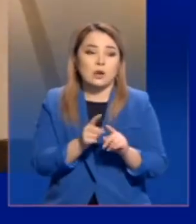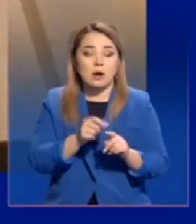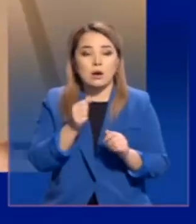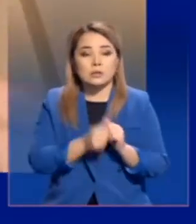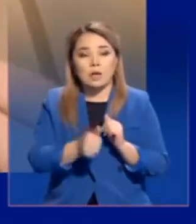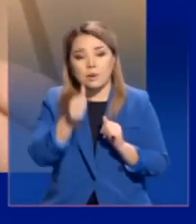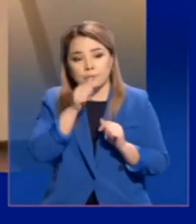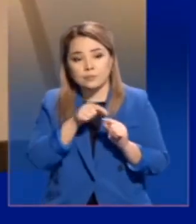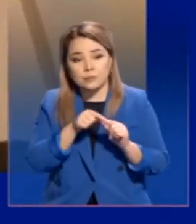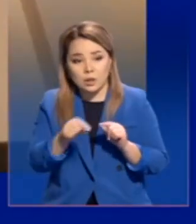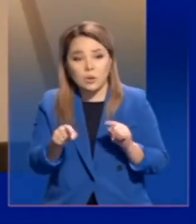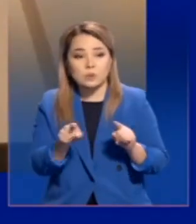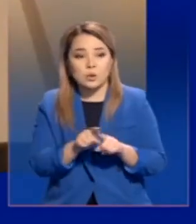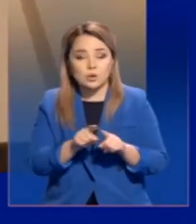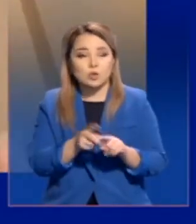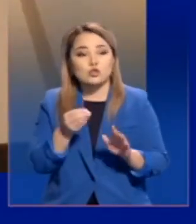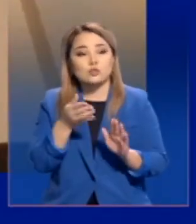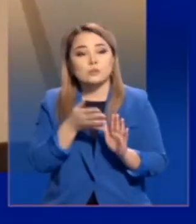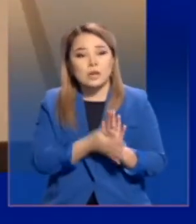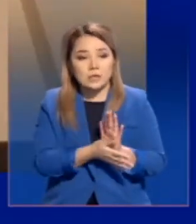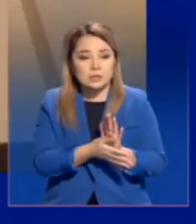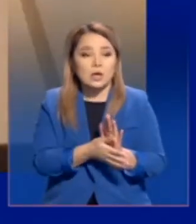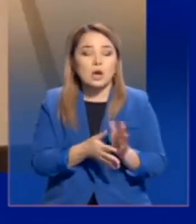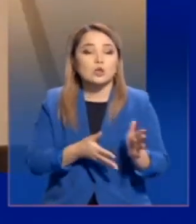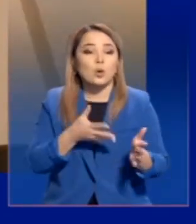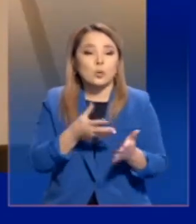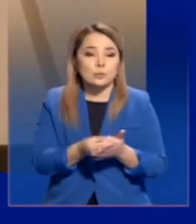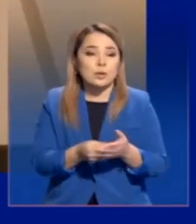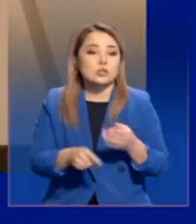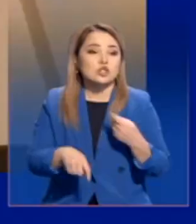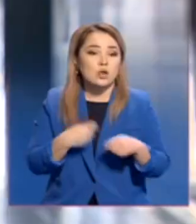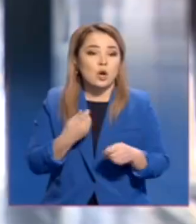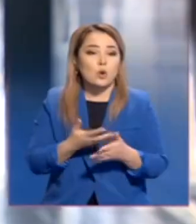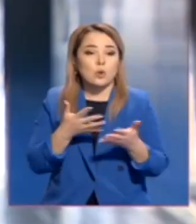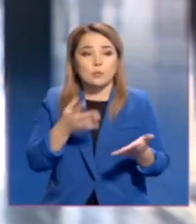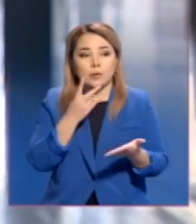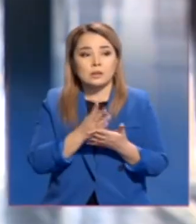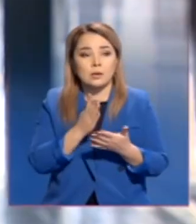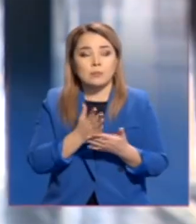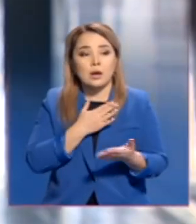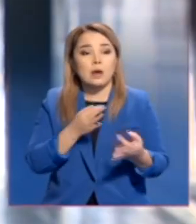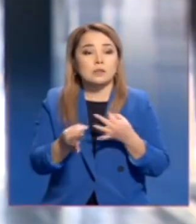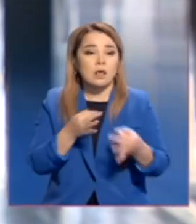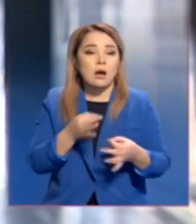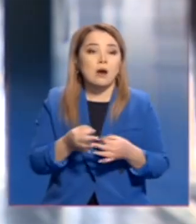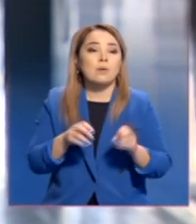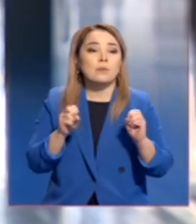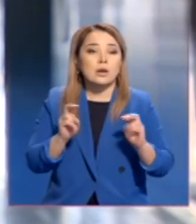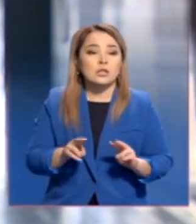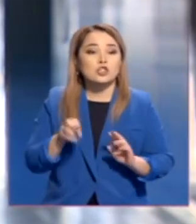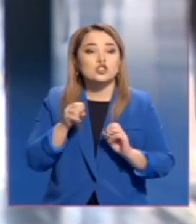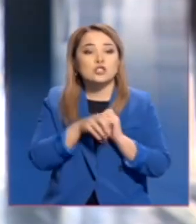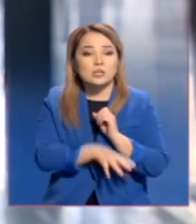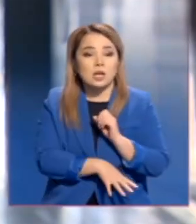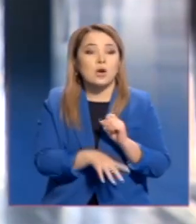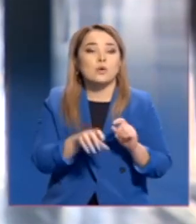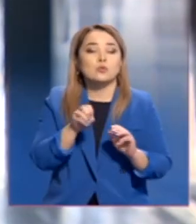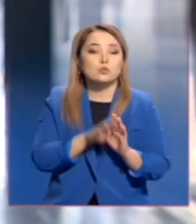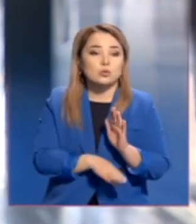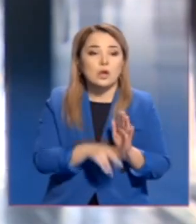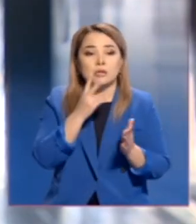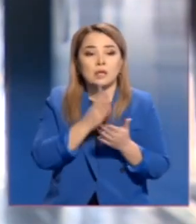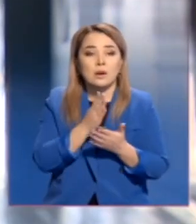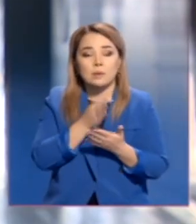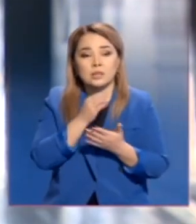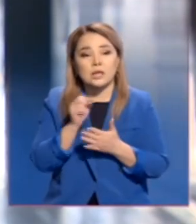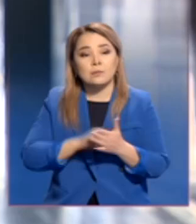айға жаңағы жұмсалатын төлемдері, шығындары көбейіп жатыр. Біз сұхбаттасқан мамандар кедейліктің өршуіне бірнеше себепті атады.